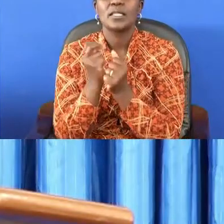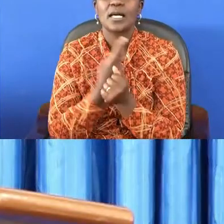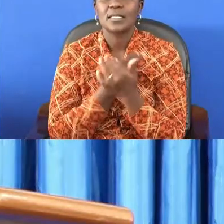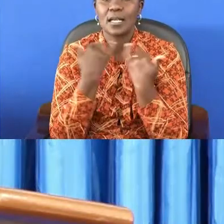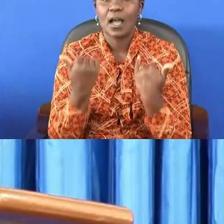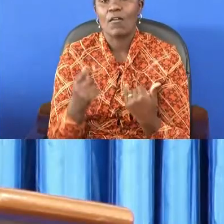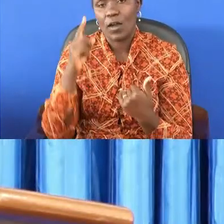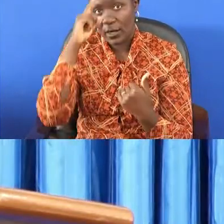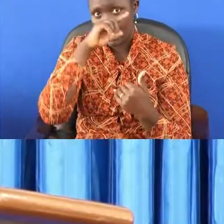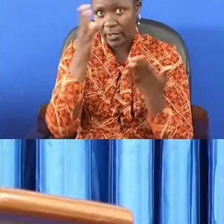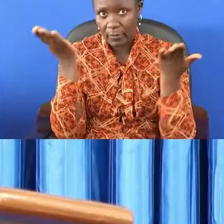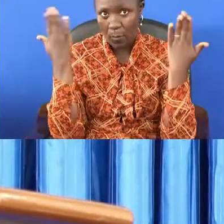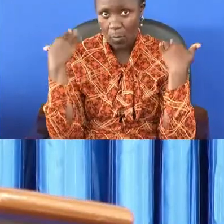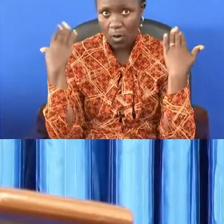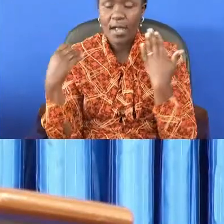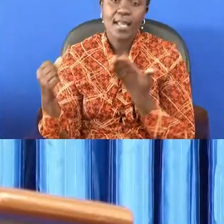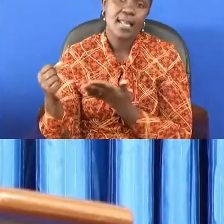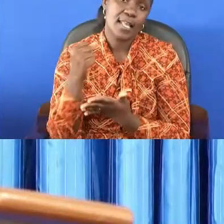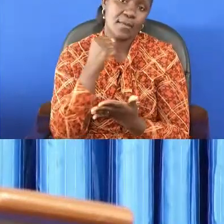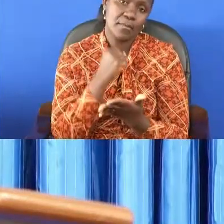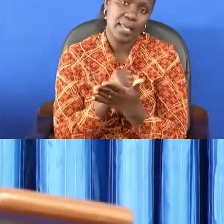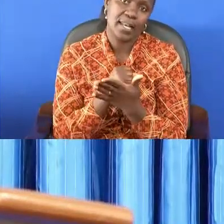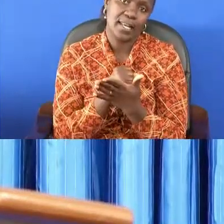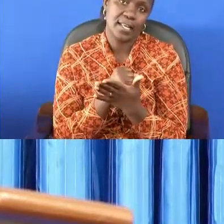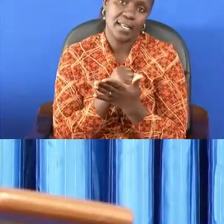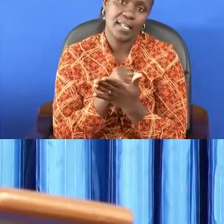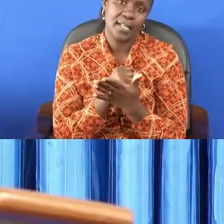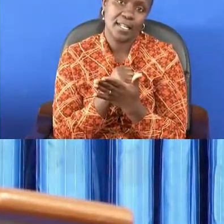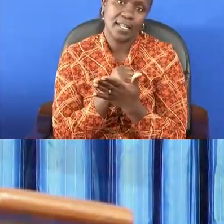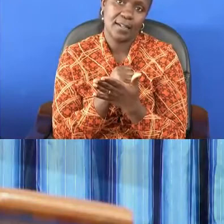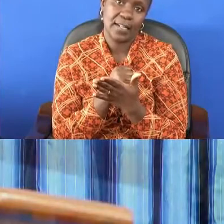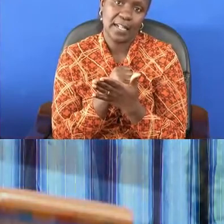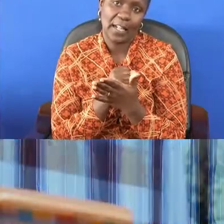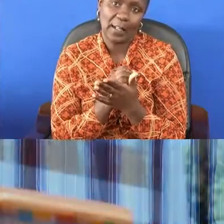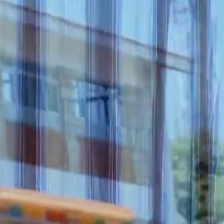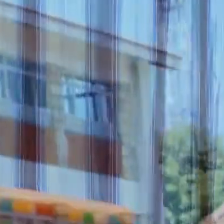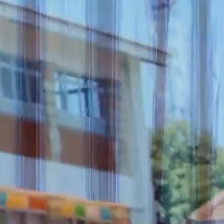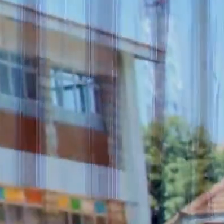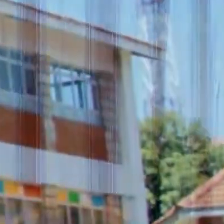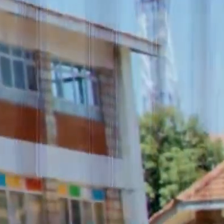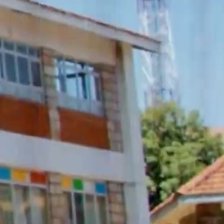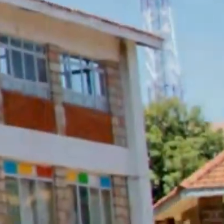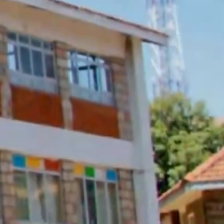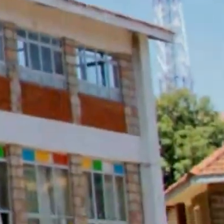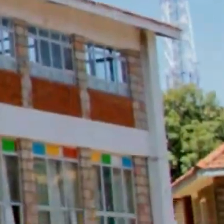be with us now and forevermore. Amen.